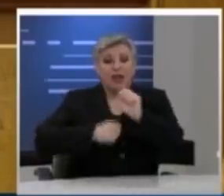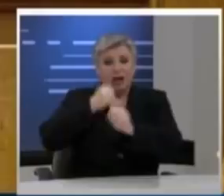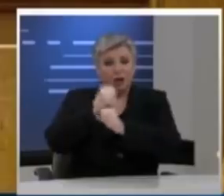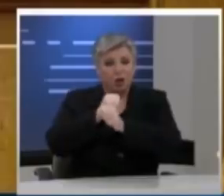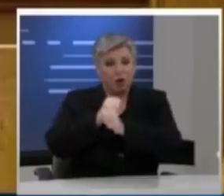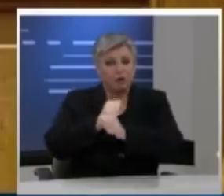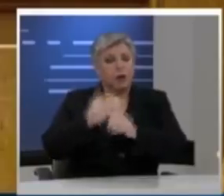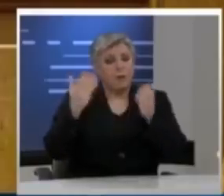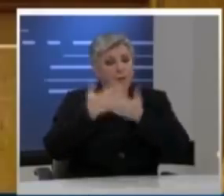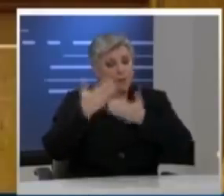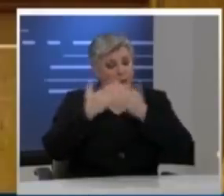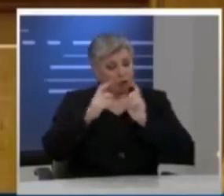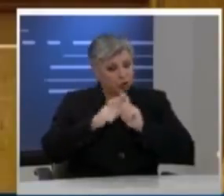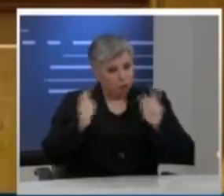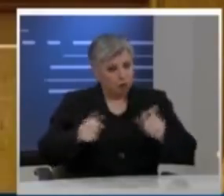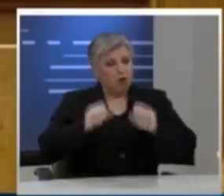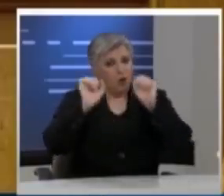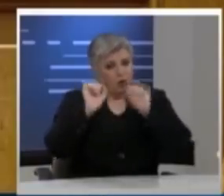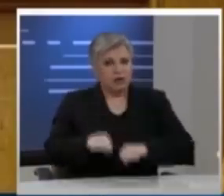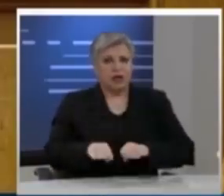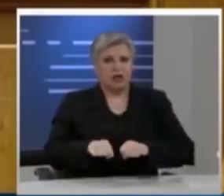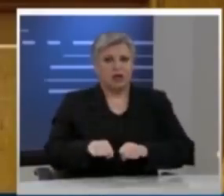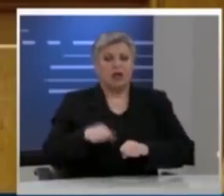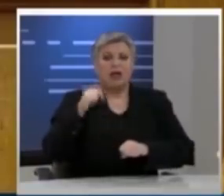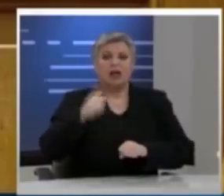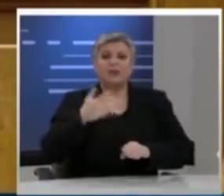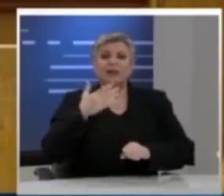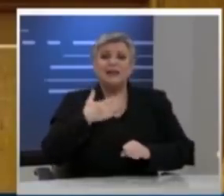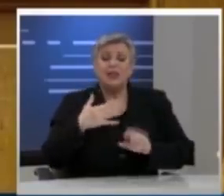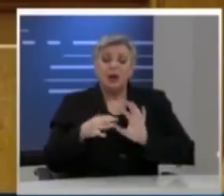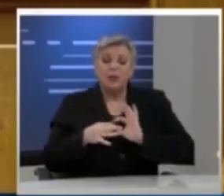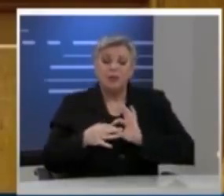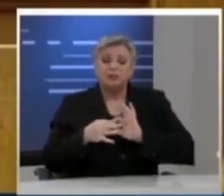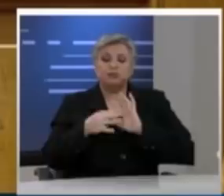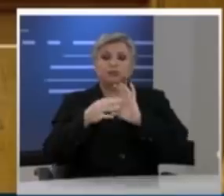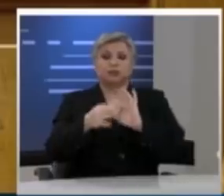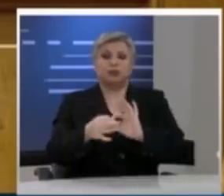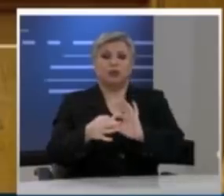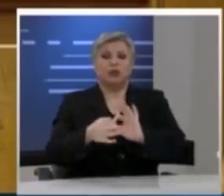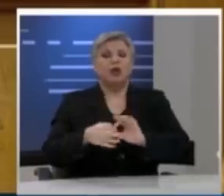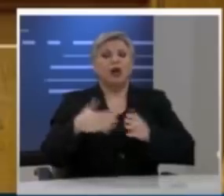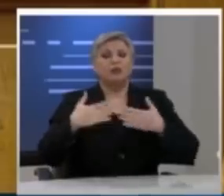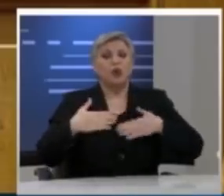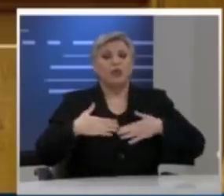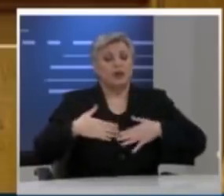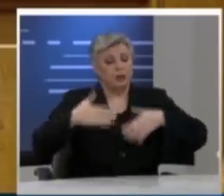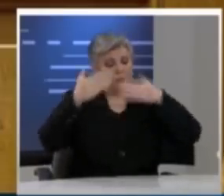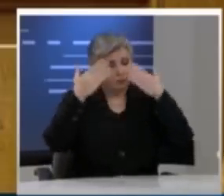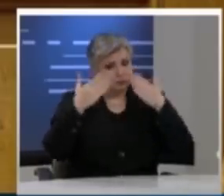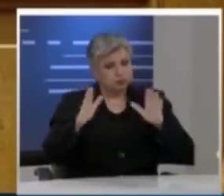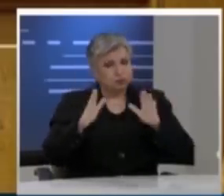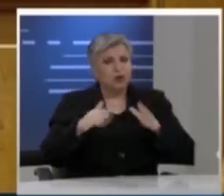παιδείας το σχολείο που διεκδικούμε ανοίγει τους ορίζοντες των νέων τους βοηθάει να αναπτύσουν